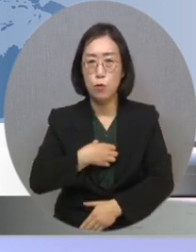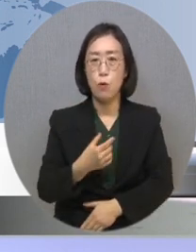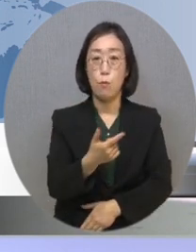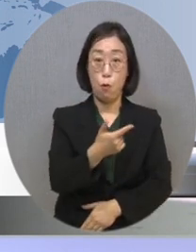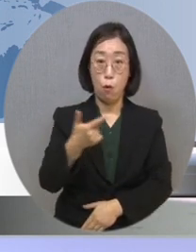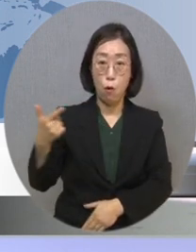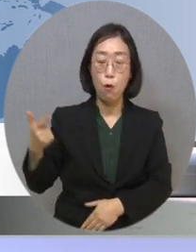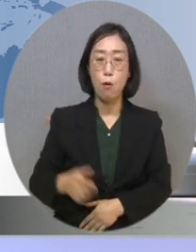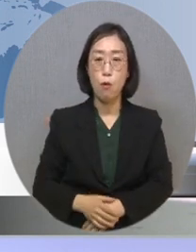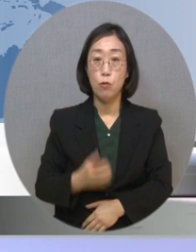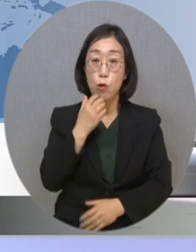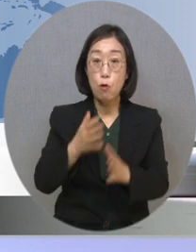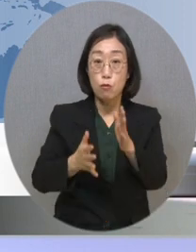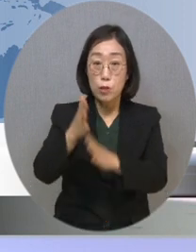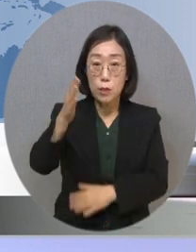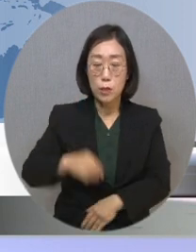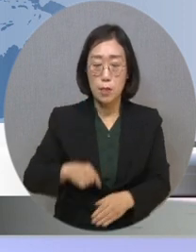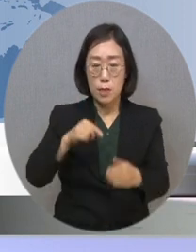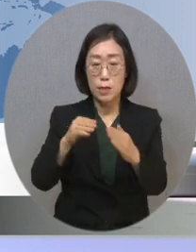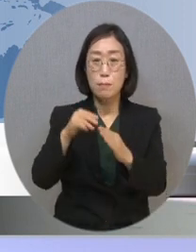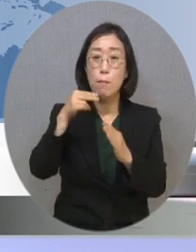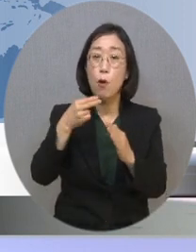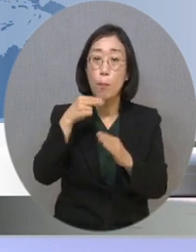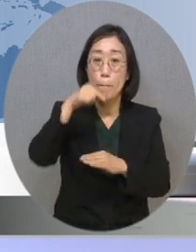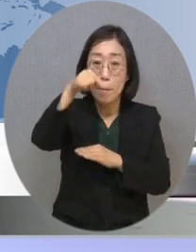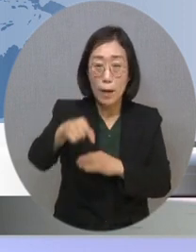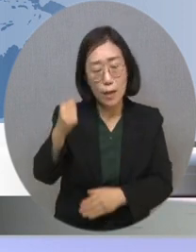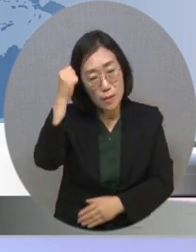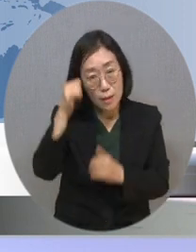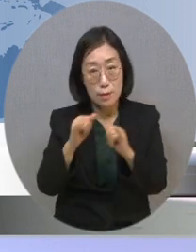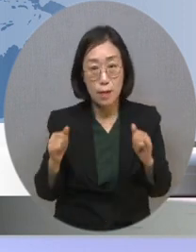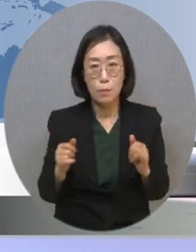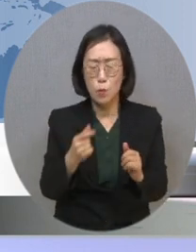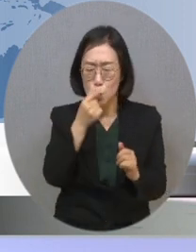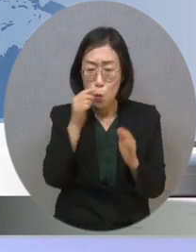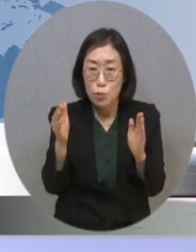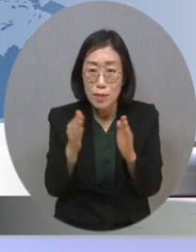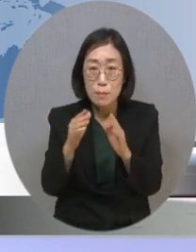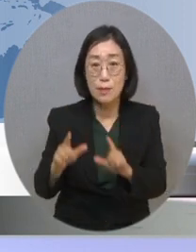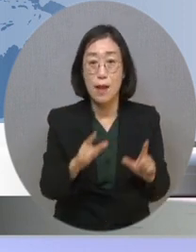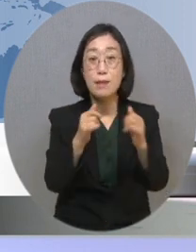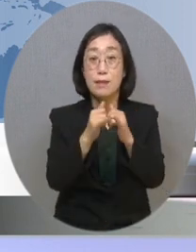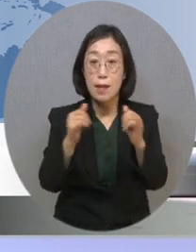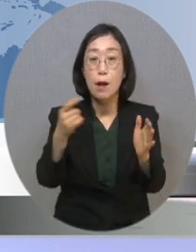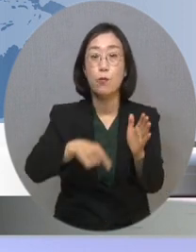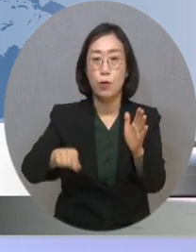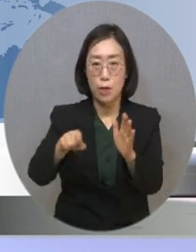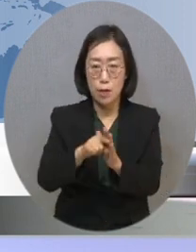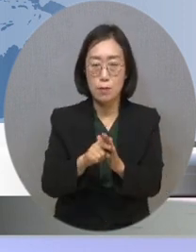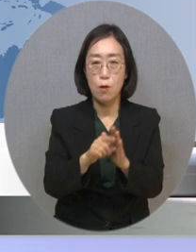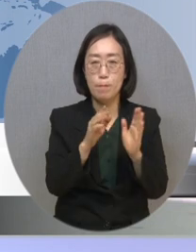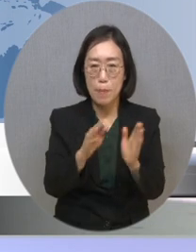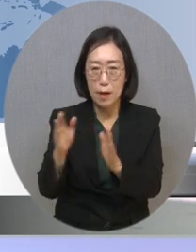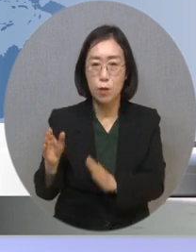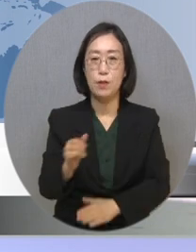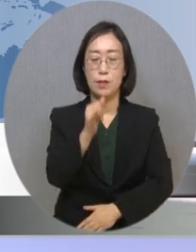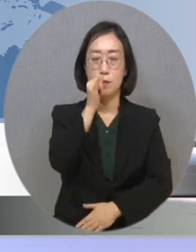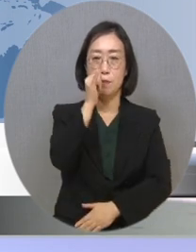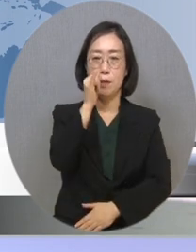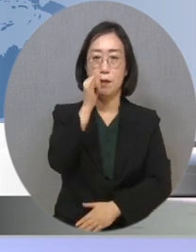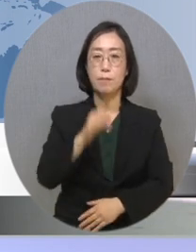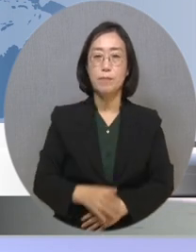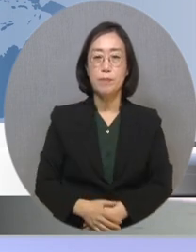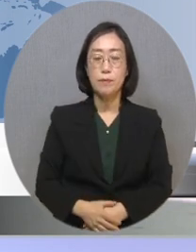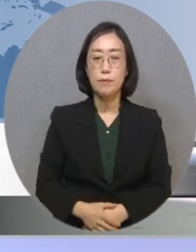쉽습니다. 서울시가 노숙인과 쪽방 주민 등 한파에 어려움을 겪을 시민들을 위해 대책 마련에 나섰습니다.